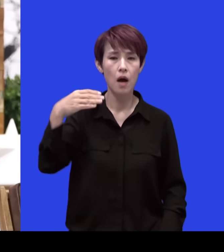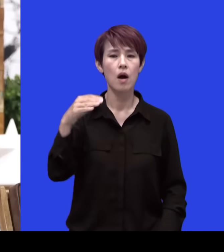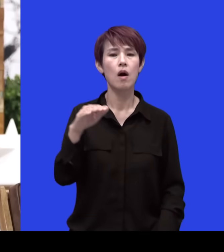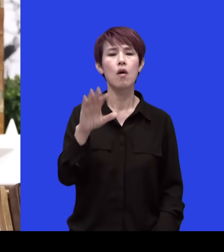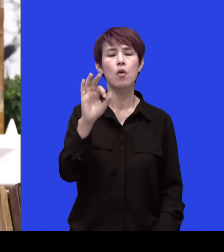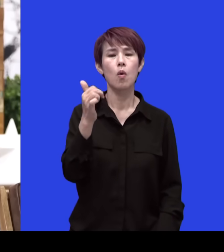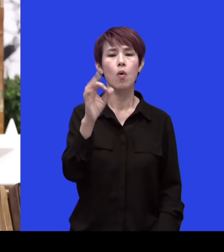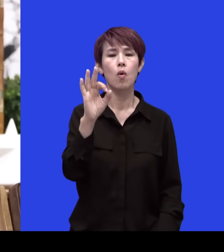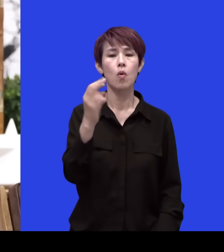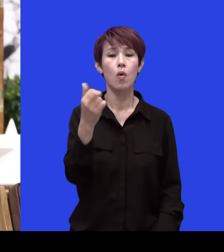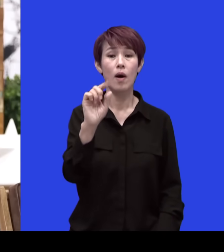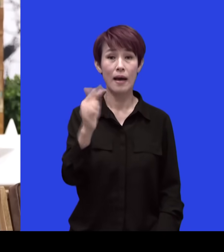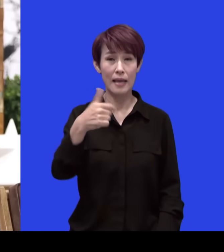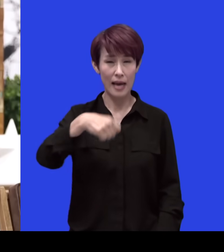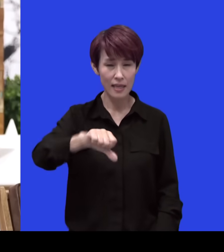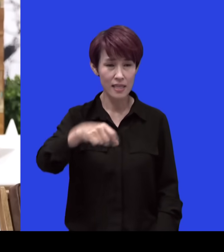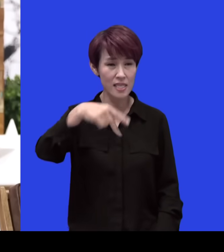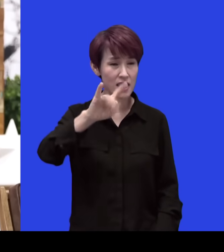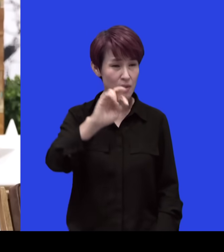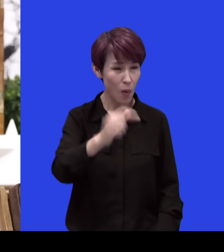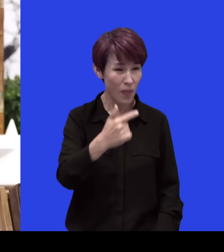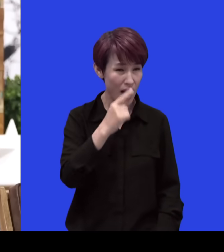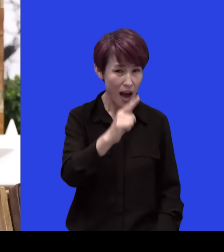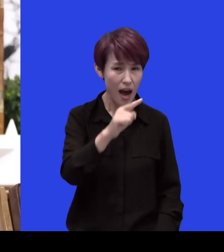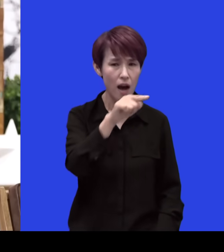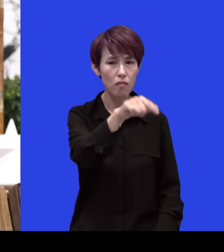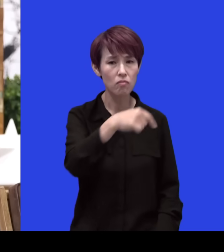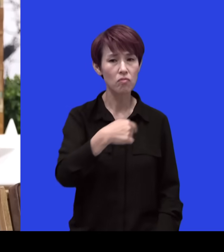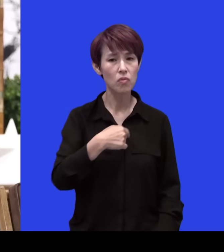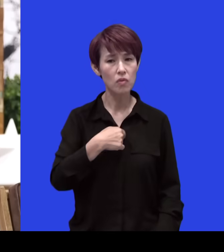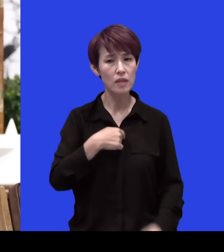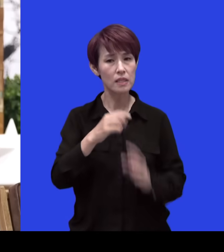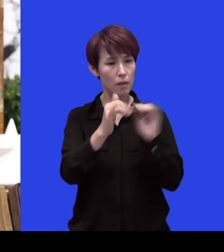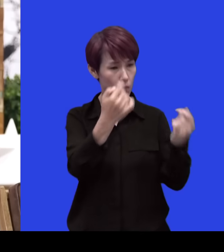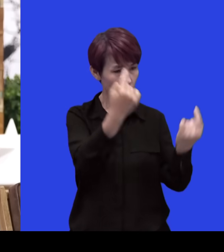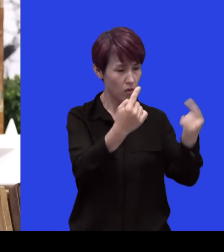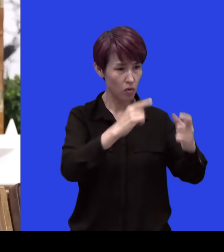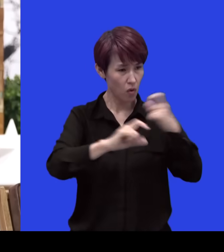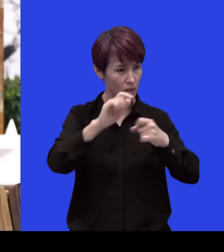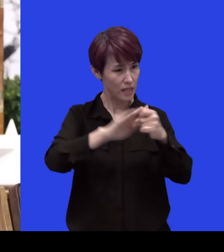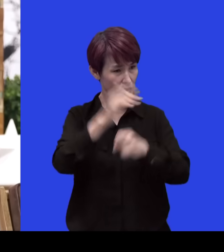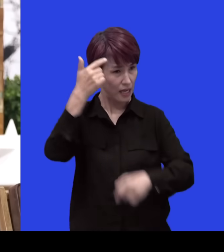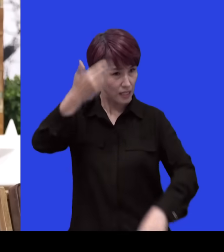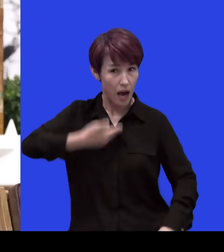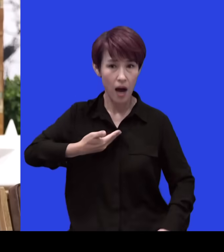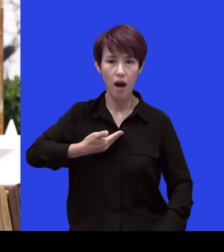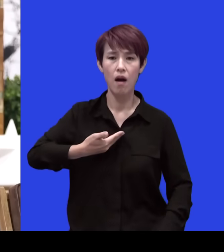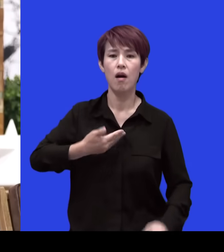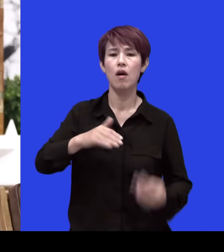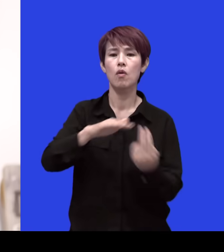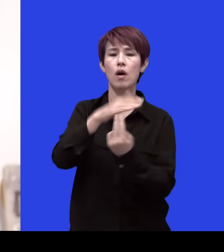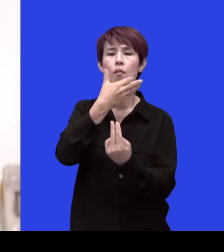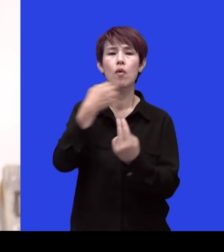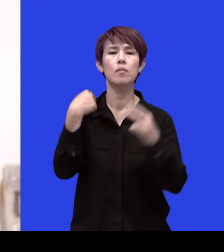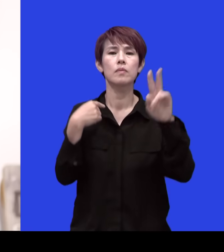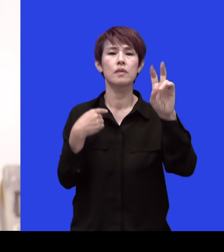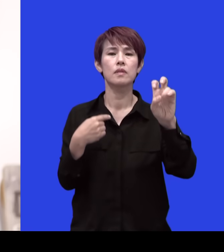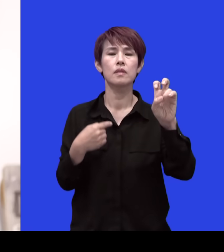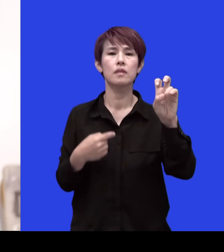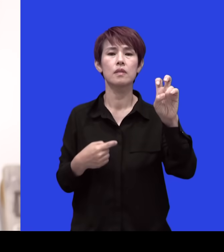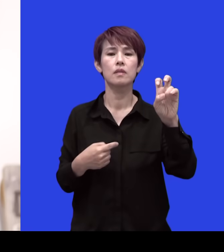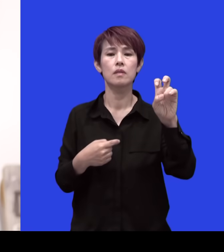모든 사람들보다 나를 더 사랑하느냐? 요한복음 21장 이 15절 이하의 말씀을 내가